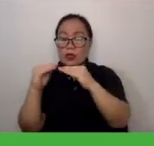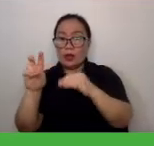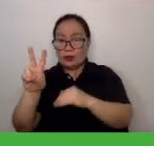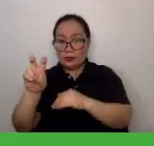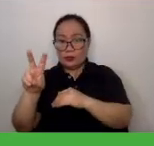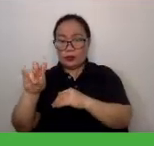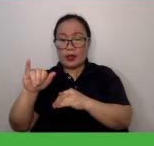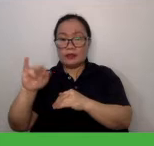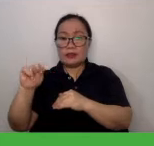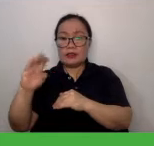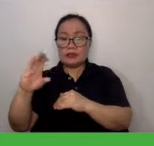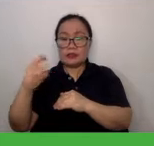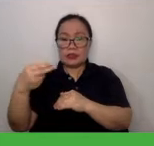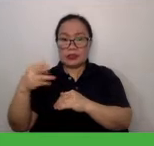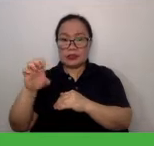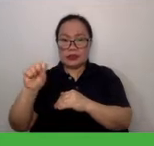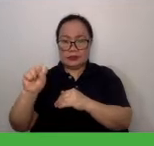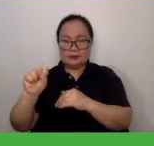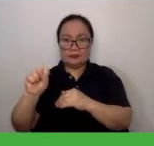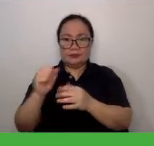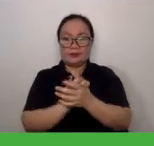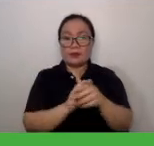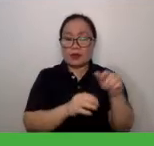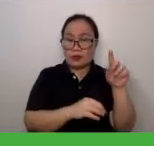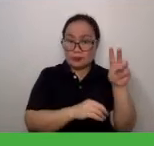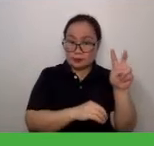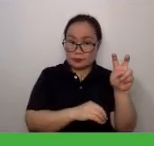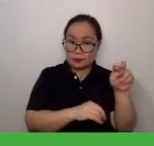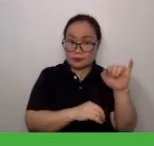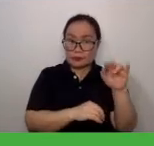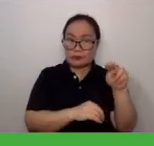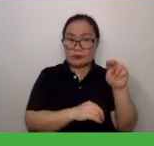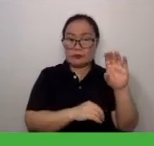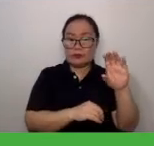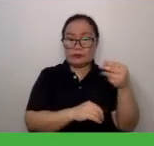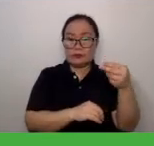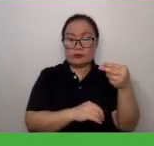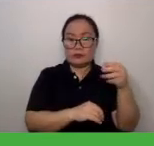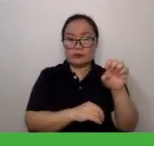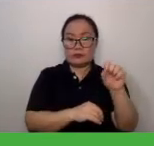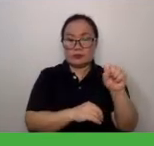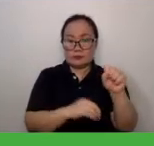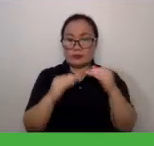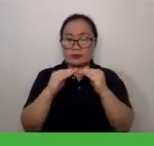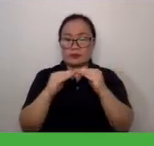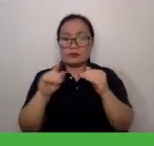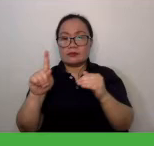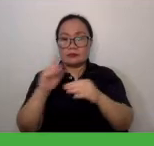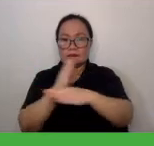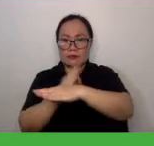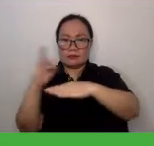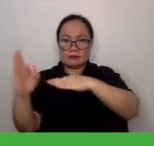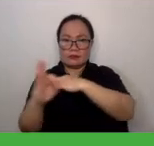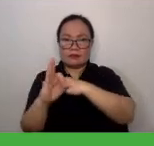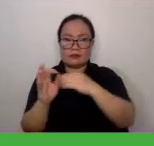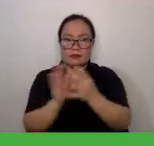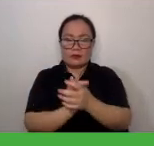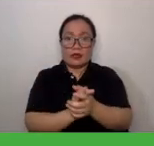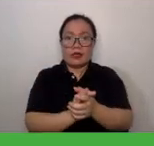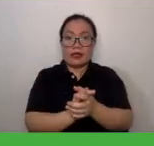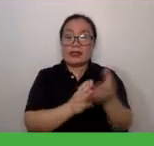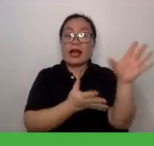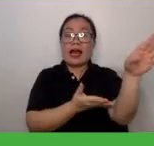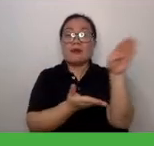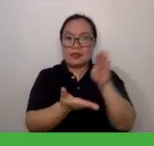inches. Okay? So, yung 12 inches, that is equivalent to 1 foot. So, ito yung mga unang panahon no, na na-adapt natin hanggang